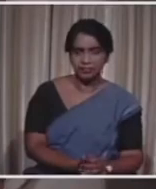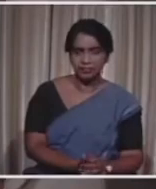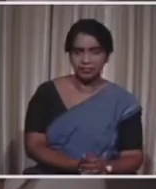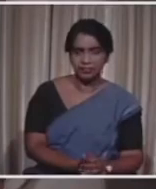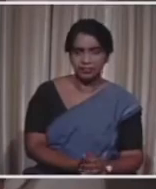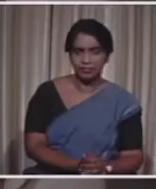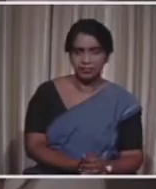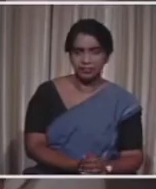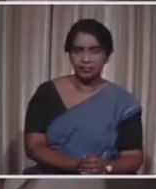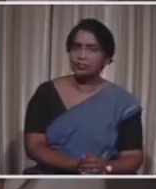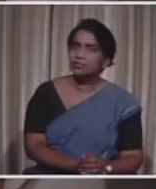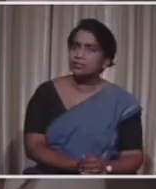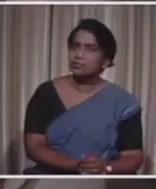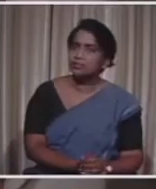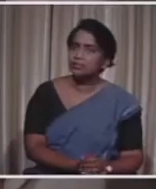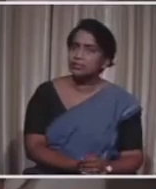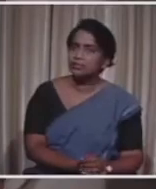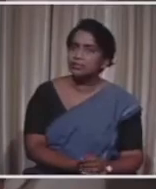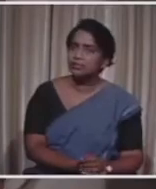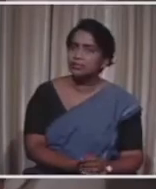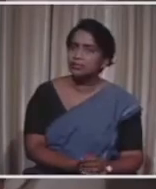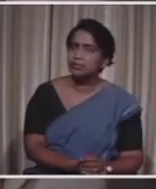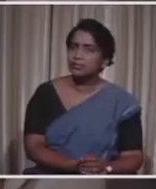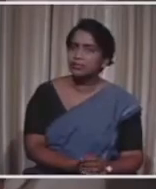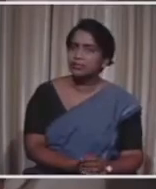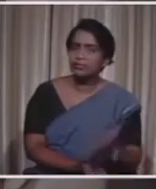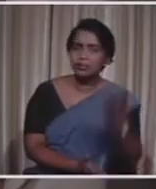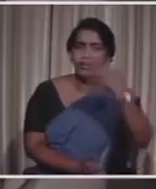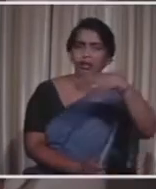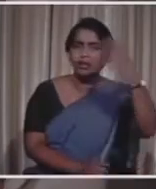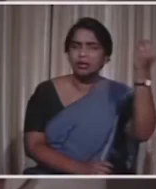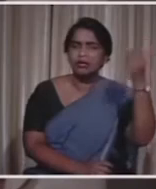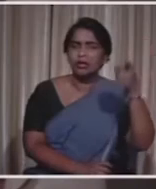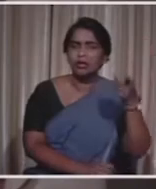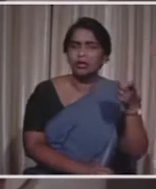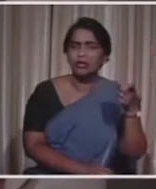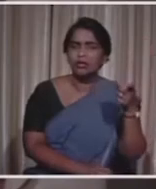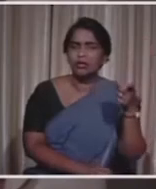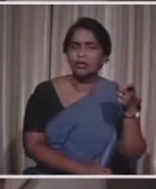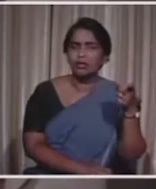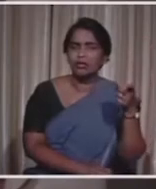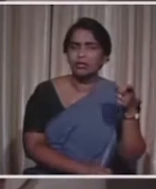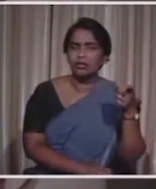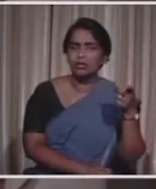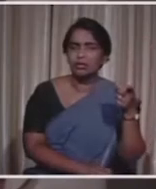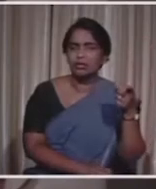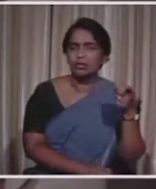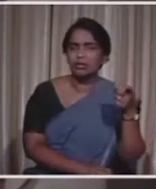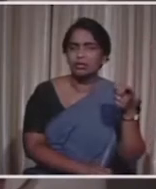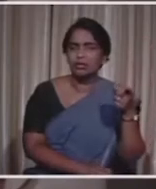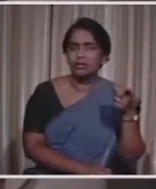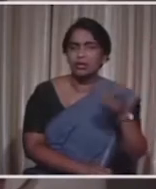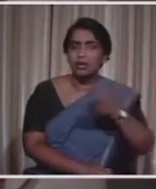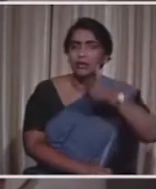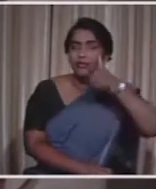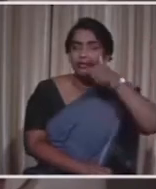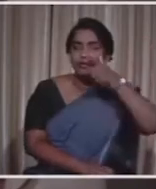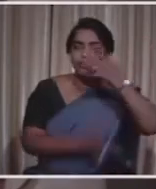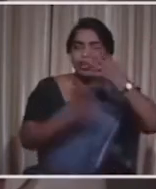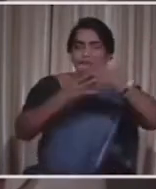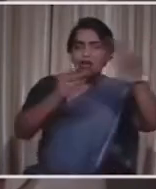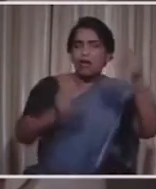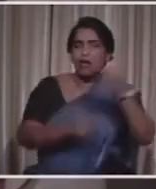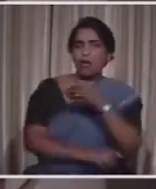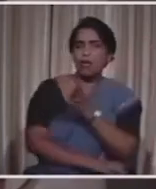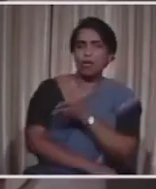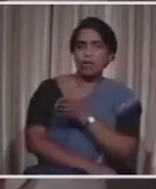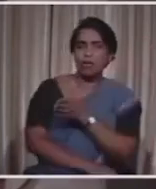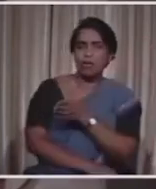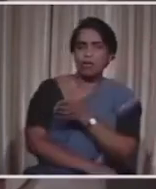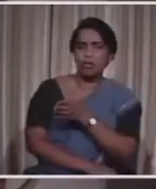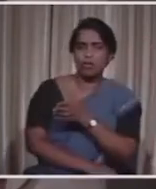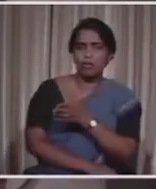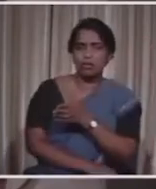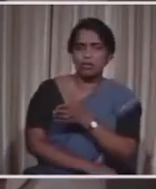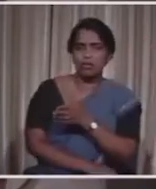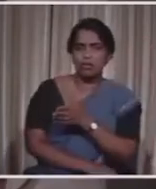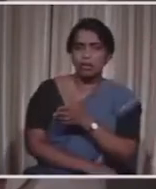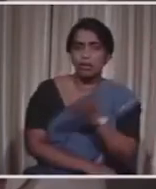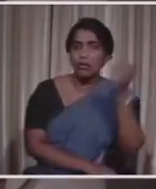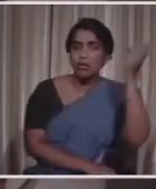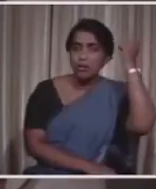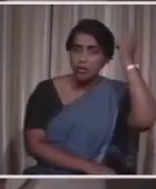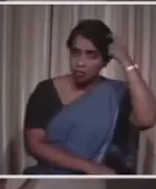කරන්න. කවුද අයින් කරන්නේ? නිස්සද්ද වෙන්න. අවුද වීඩියෝ කැමරේ මෙහෙවන්නේ මොළ